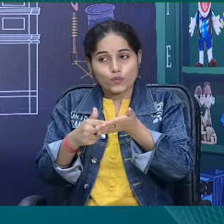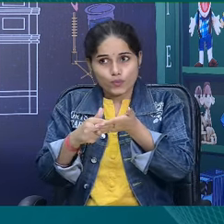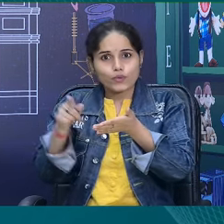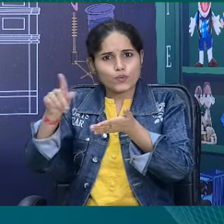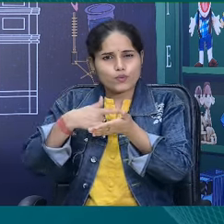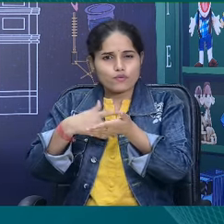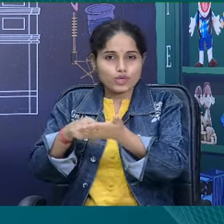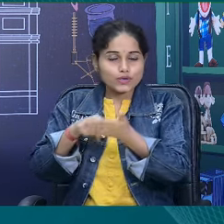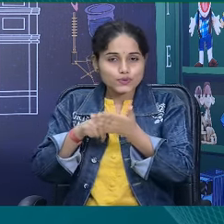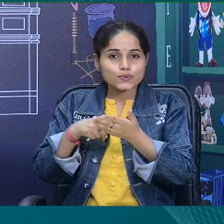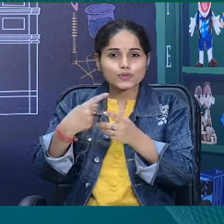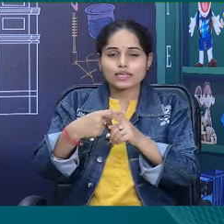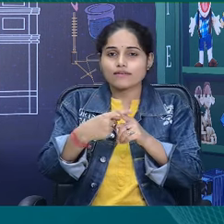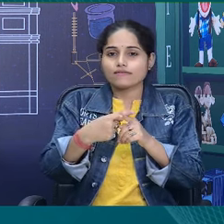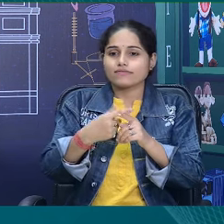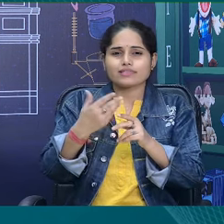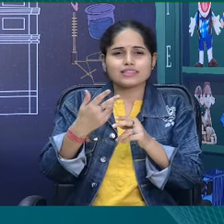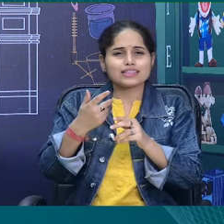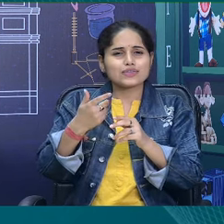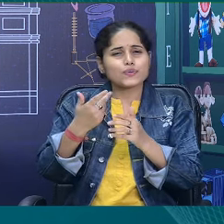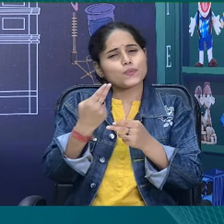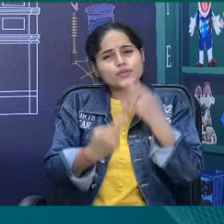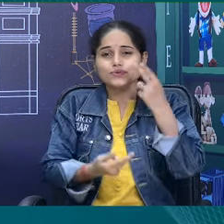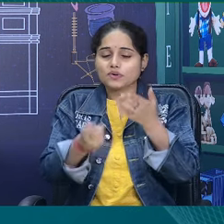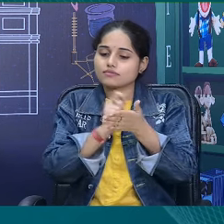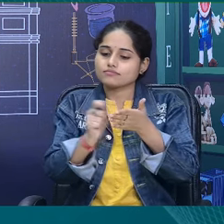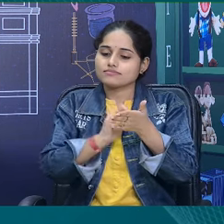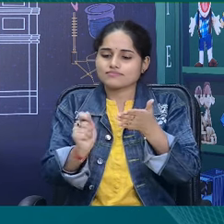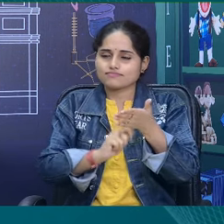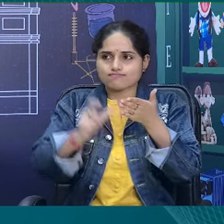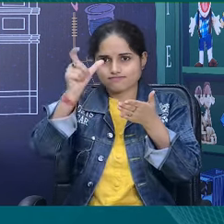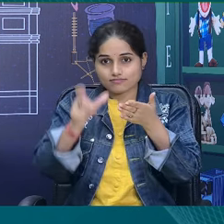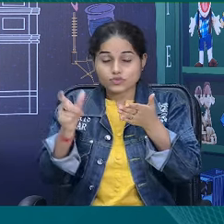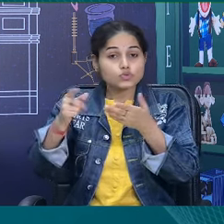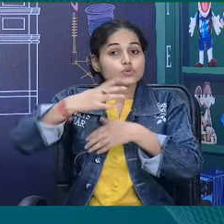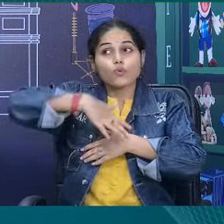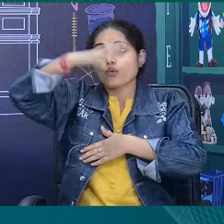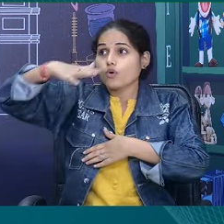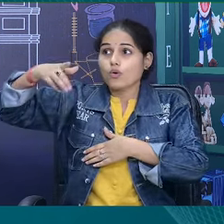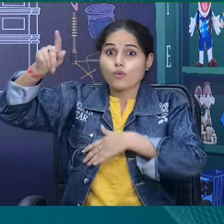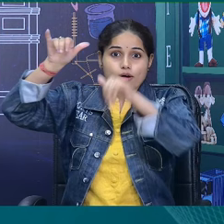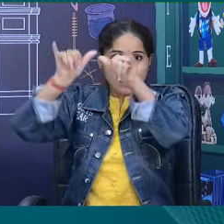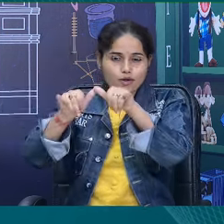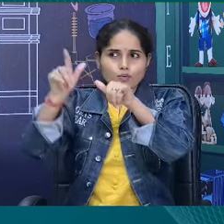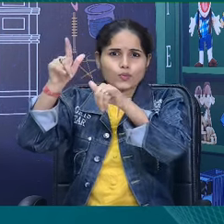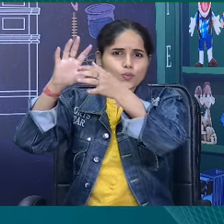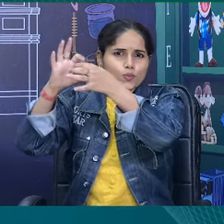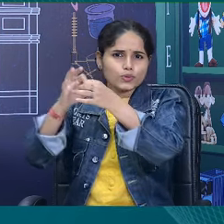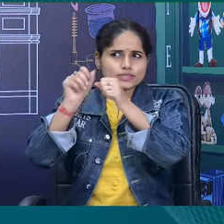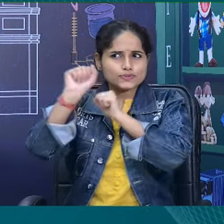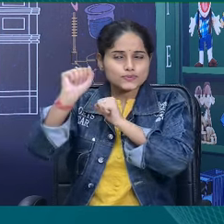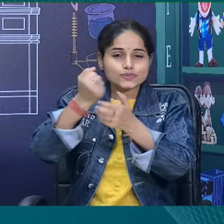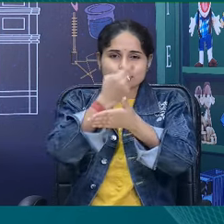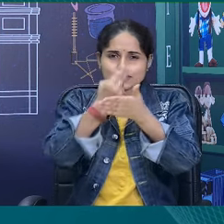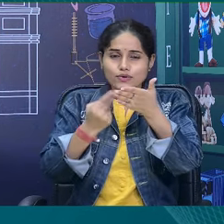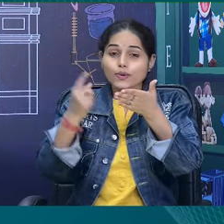उसकी कहानी में जैसे आप अगर किसी ऐसे कहानीकार को पढ़ें जो पहाड़ों पर रहता है तो निश्चित तौर पर उसकी कहानियों में